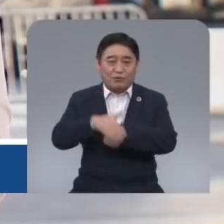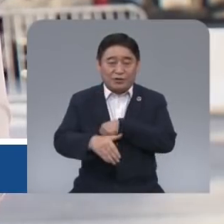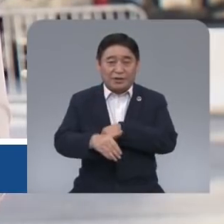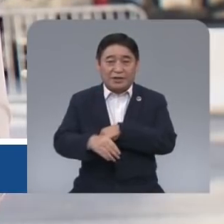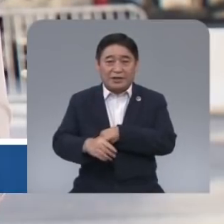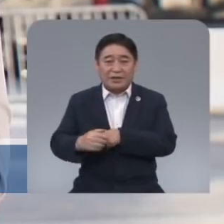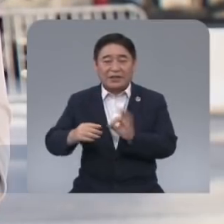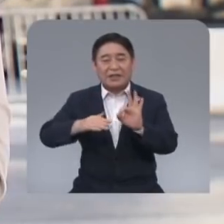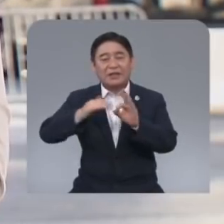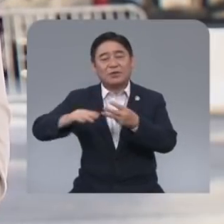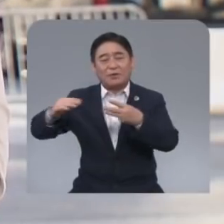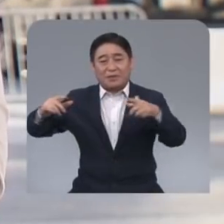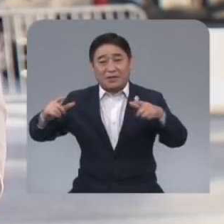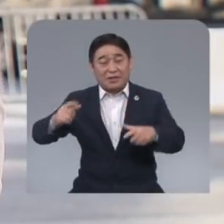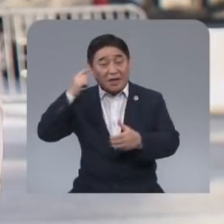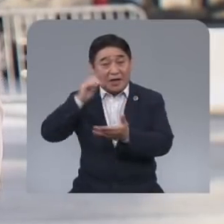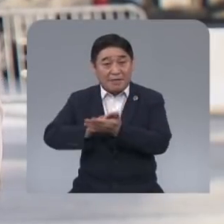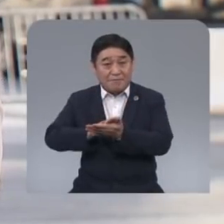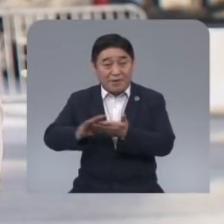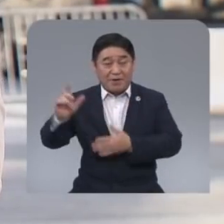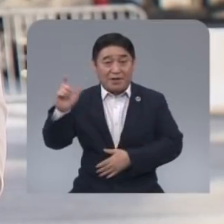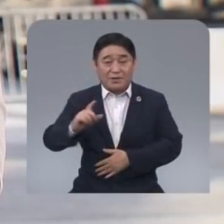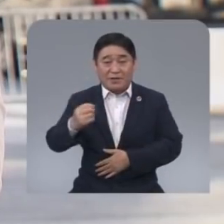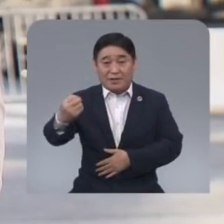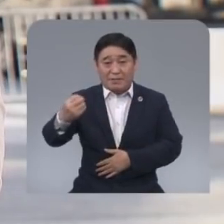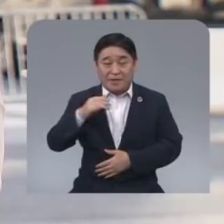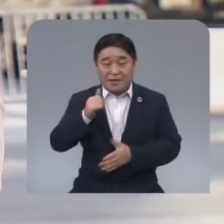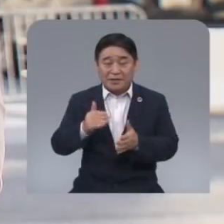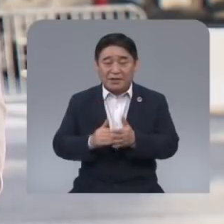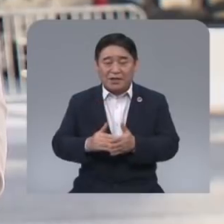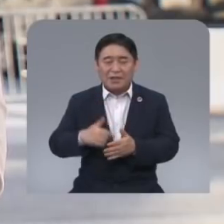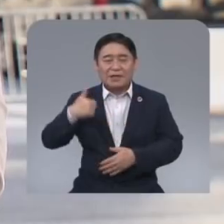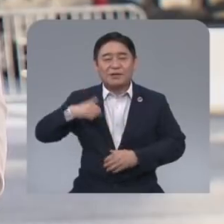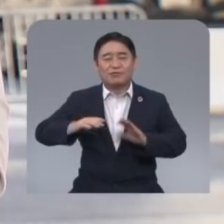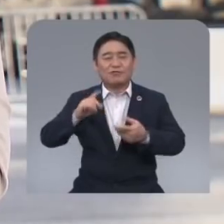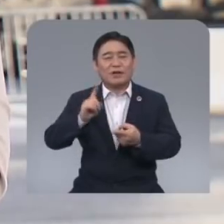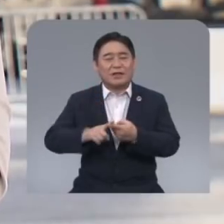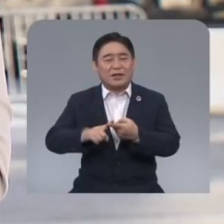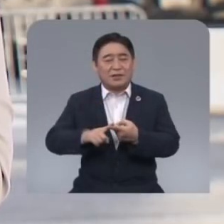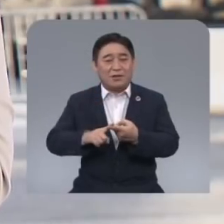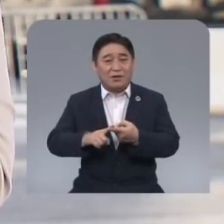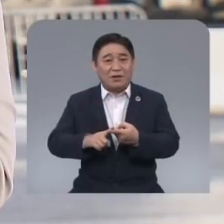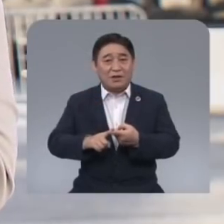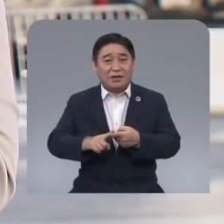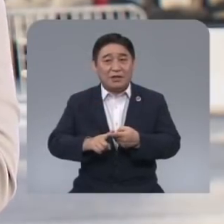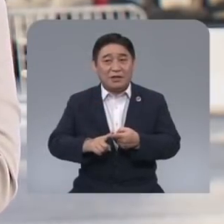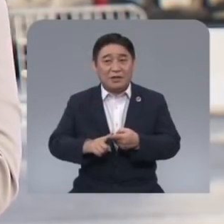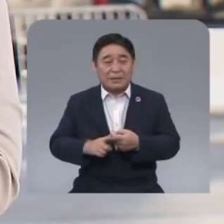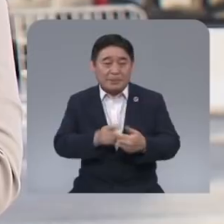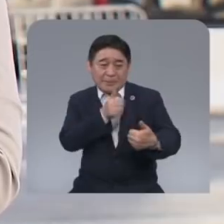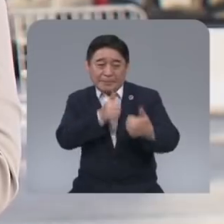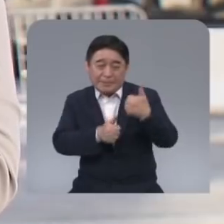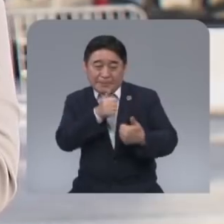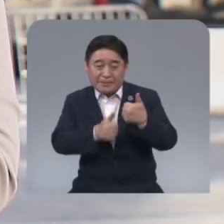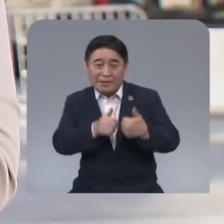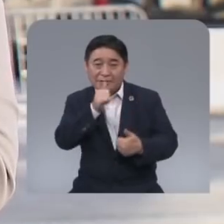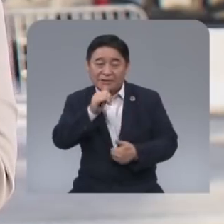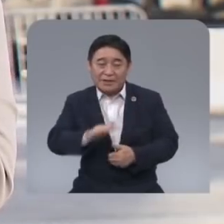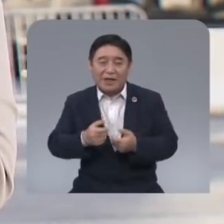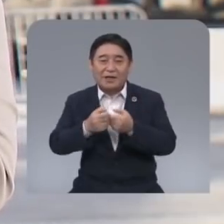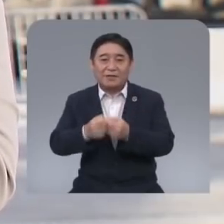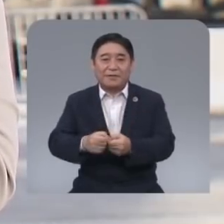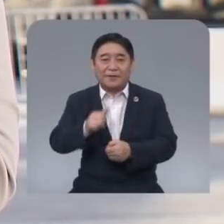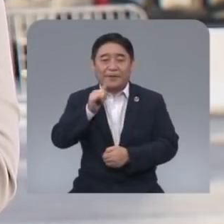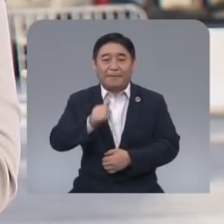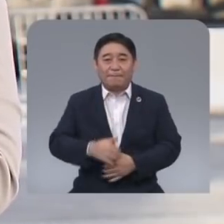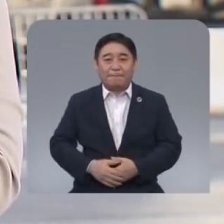그리고 인도태평양 지역의 평화를 강조했습니다. 사실상 중국을 겨냥해 견제를 본격화하고 있다는 분석입니다.